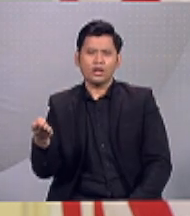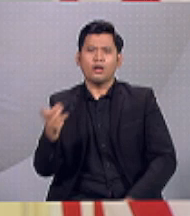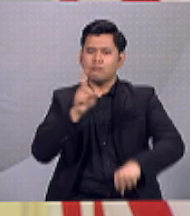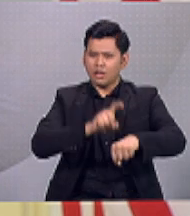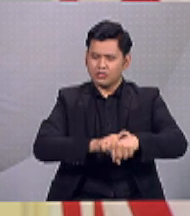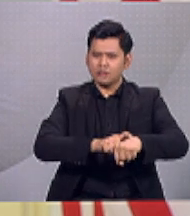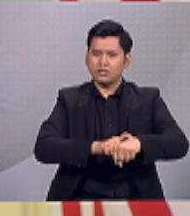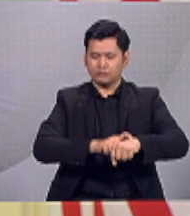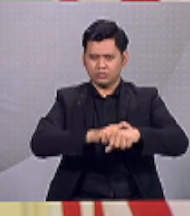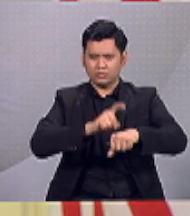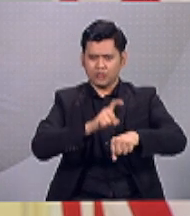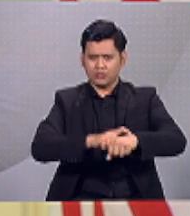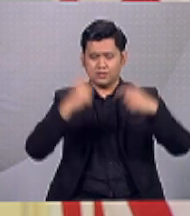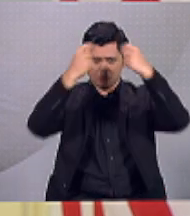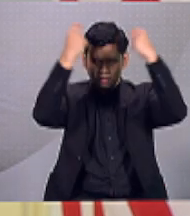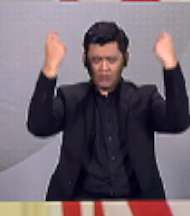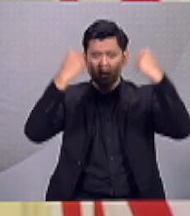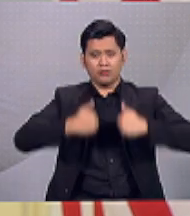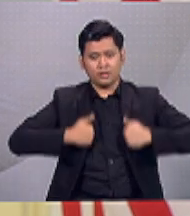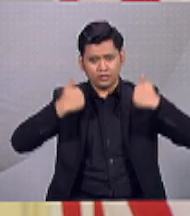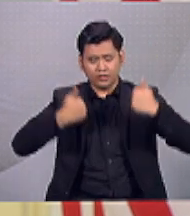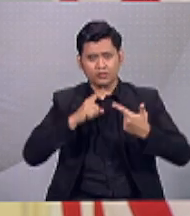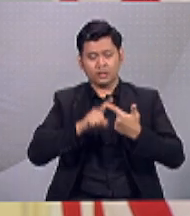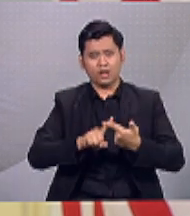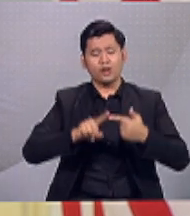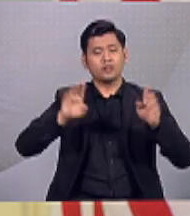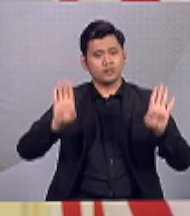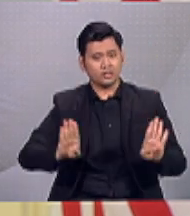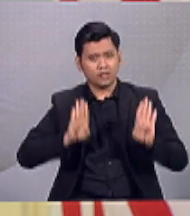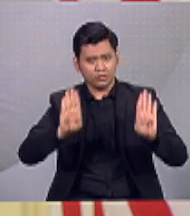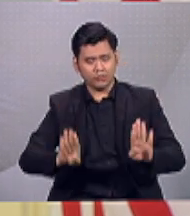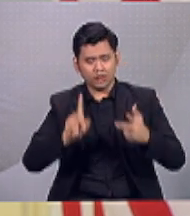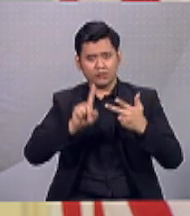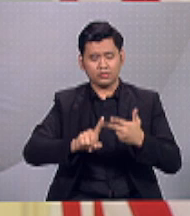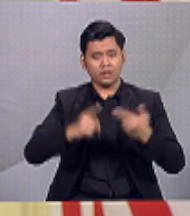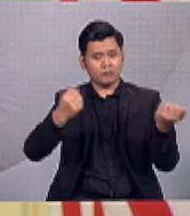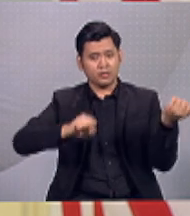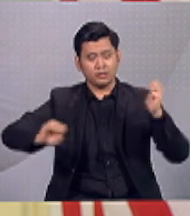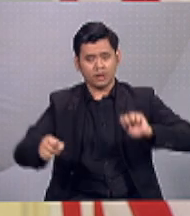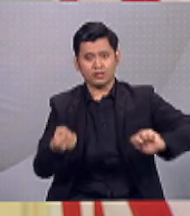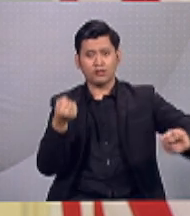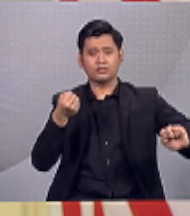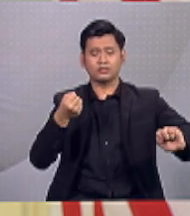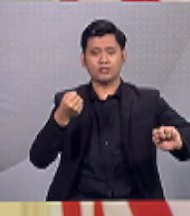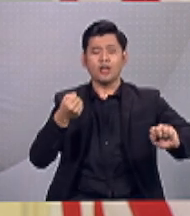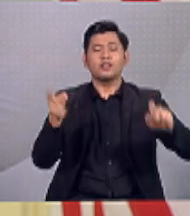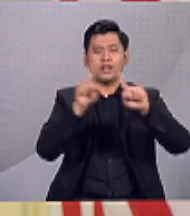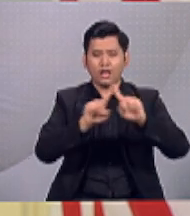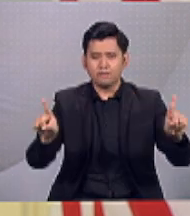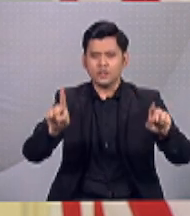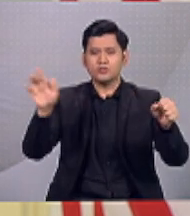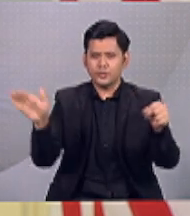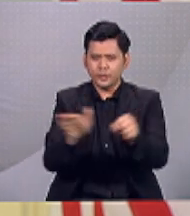sewaktu musim perayaan Aidilfitri, Gawai, Hari Gawai, Pesta Keamatan, tetapi